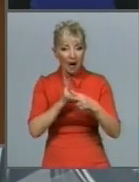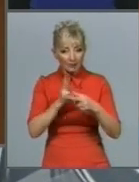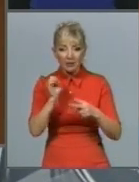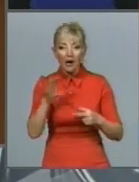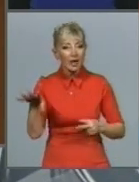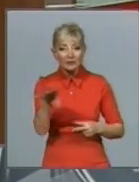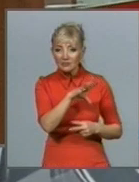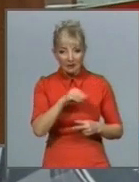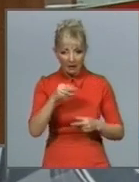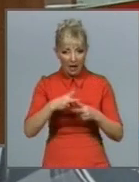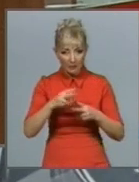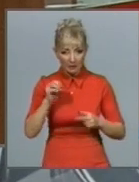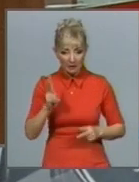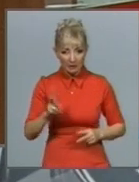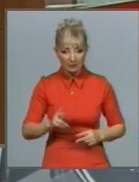мережі.